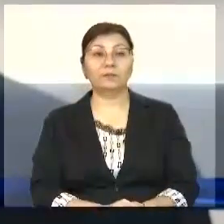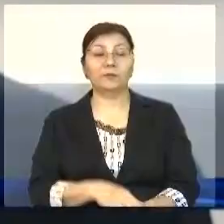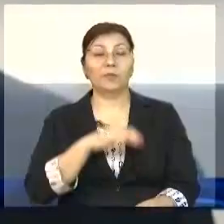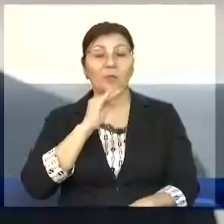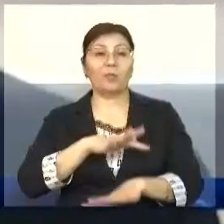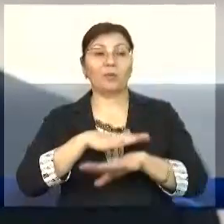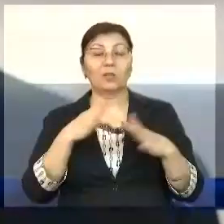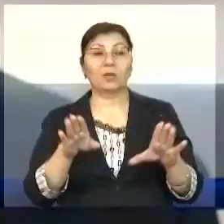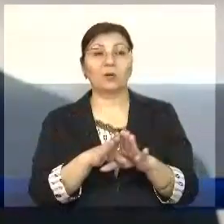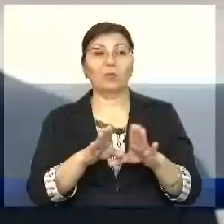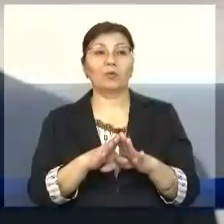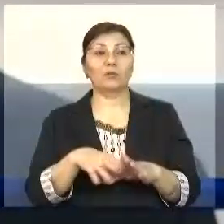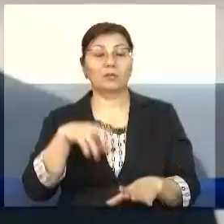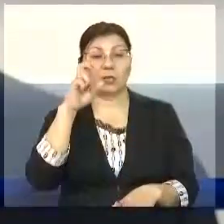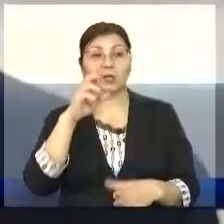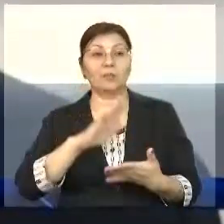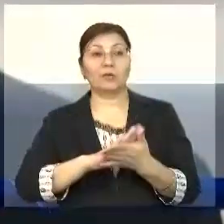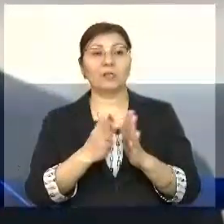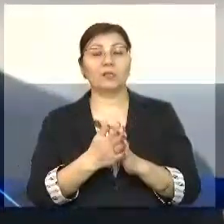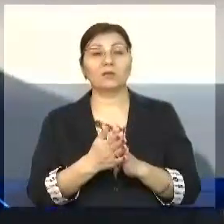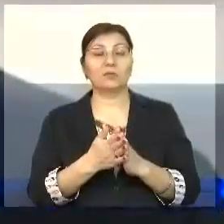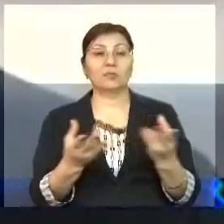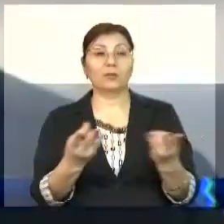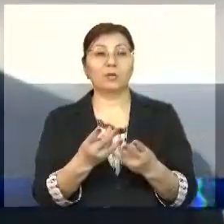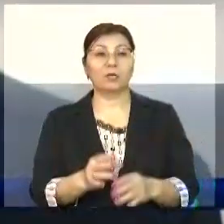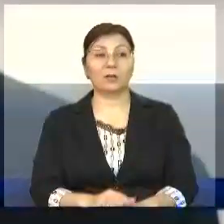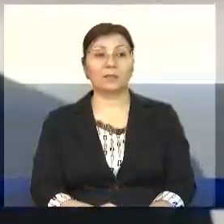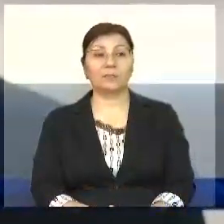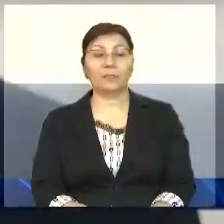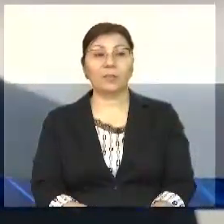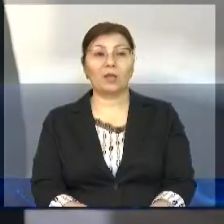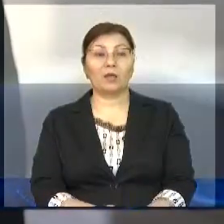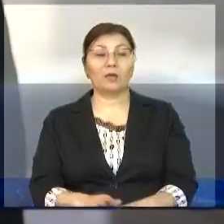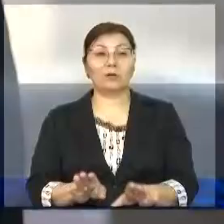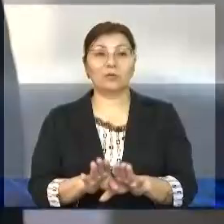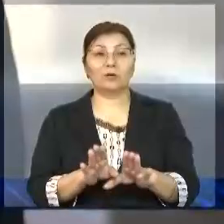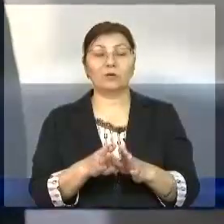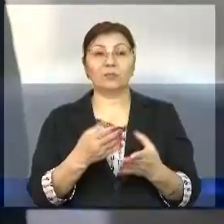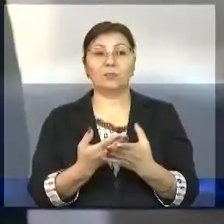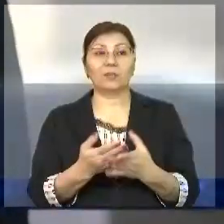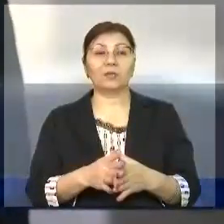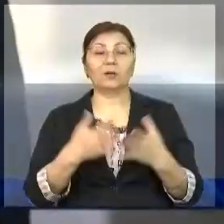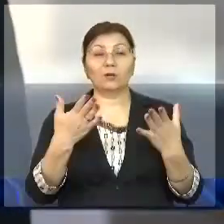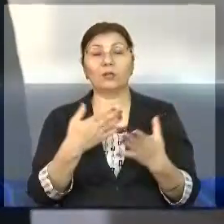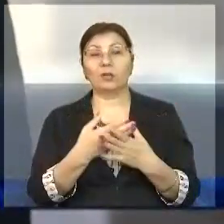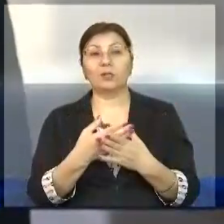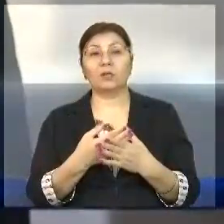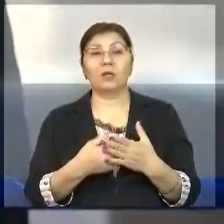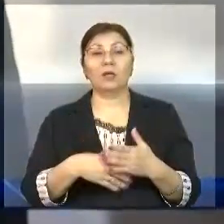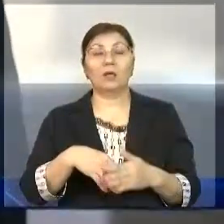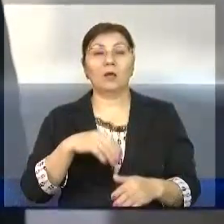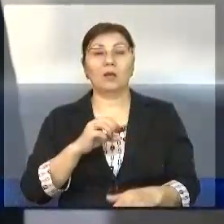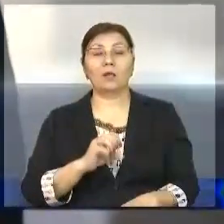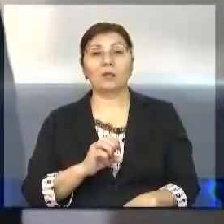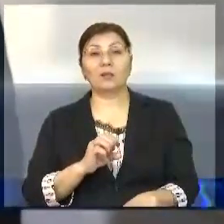мол, сондай елменен келісіп алу керек деп есептеймін. Сосын сол елге үлкен практикалық тәжірибе өту